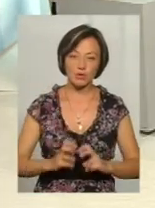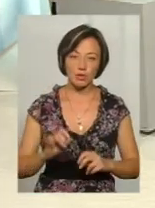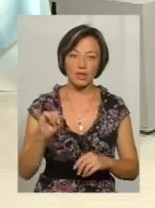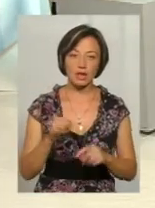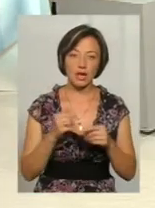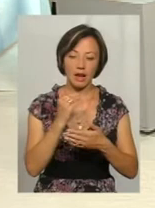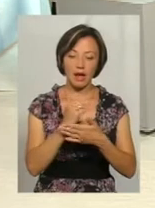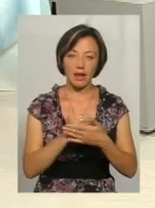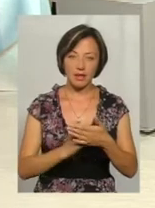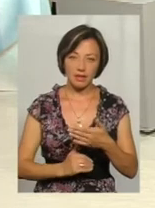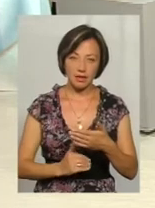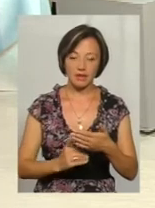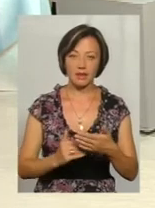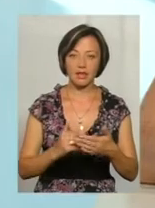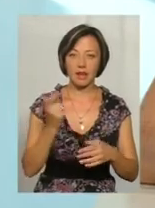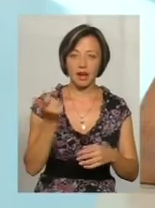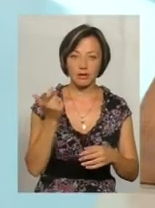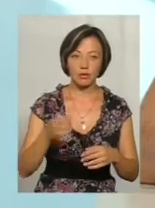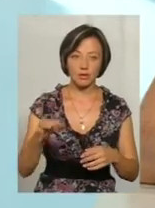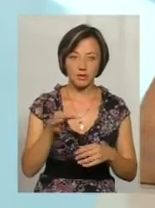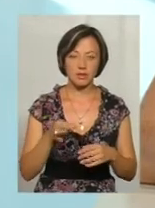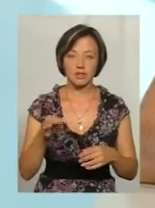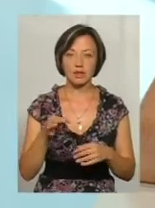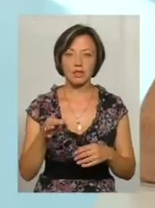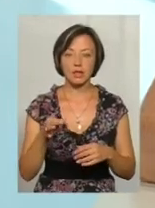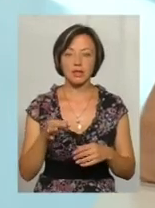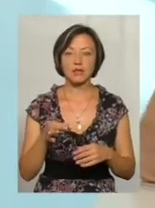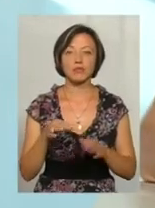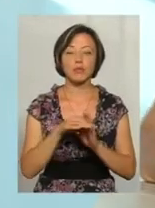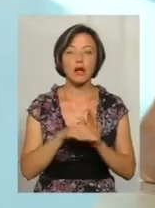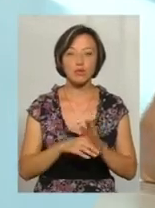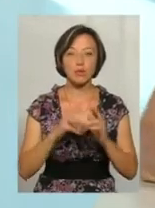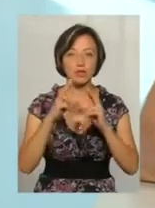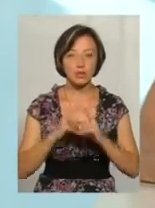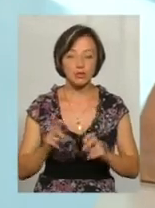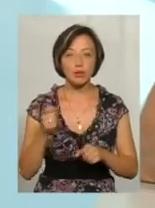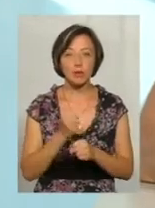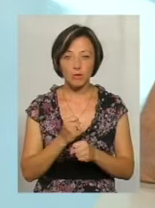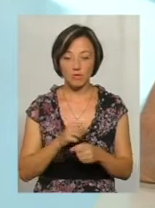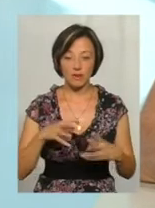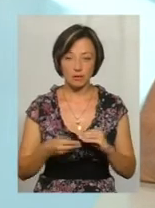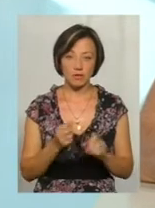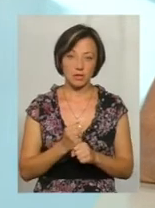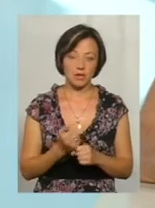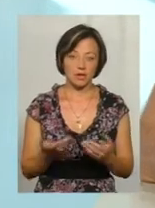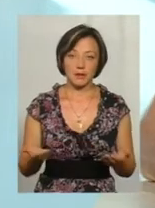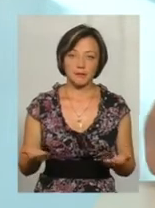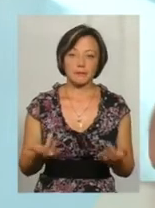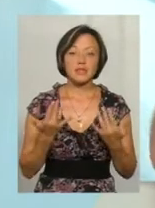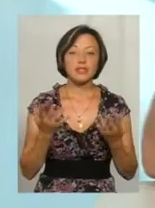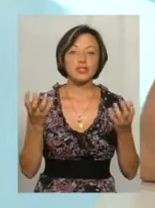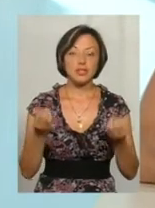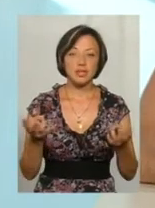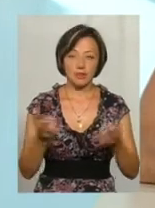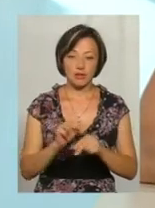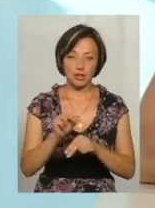ті рейтинги, тої ж самої, як кажу, і Харківської області, і Сходу, для того рейтинги, що проаналізуй, що там робить, зроби висновки, розумієте? То скільки ще треба